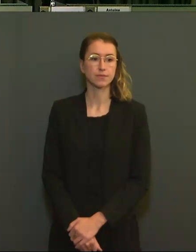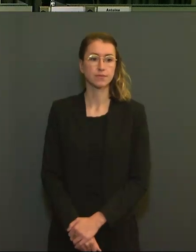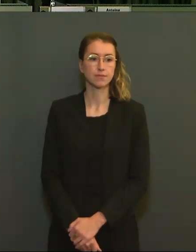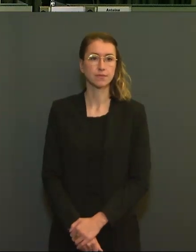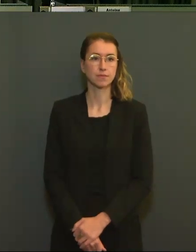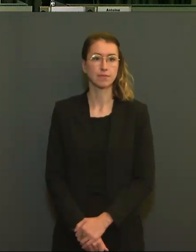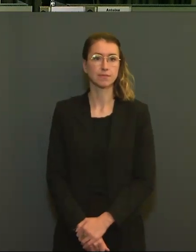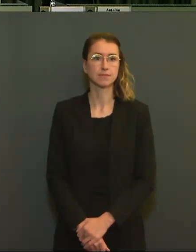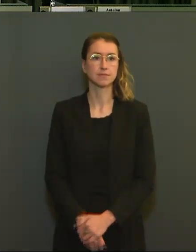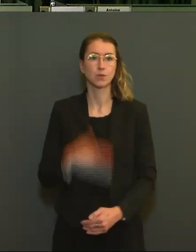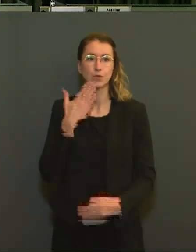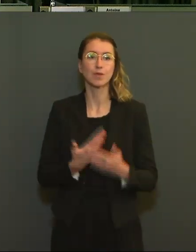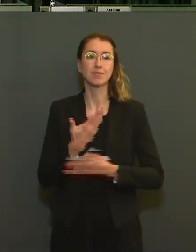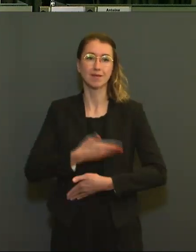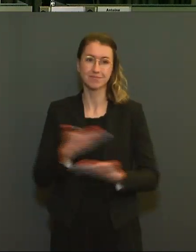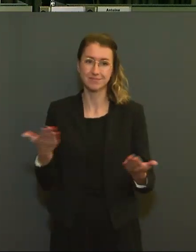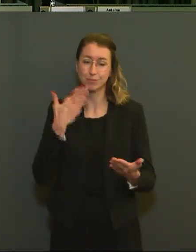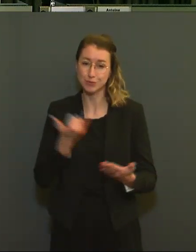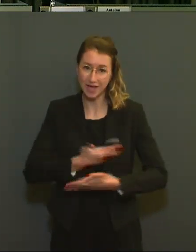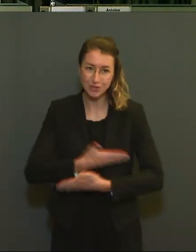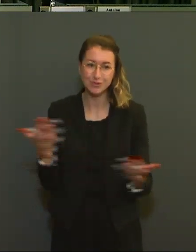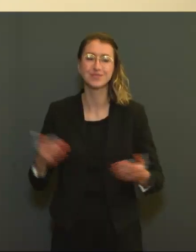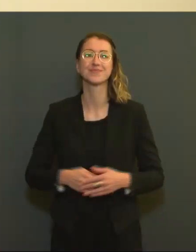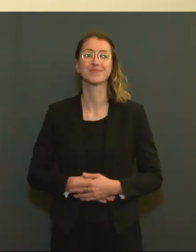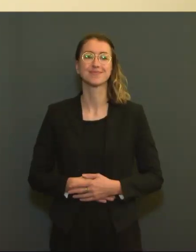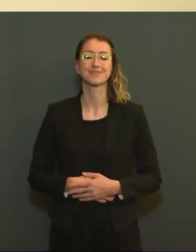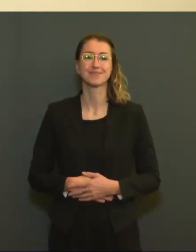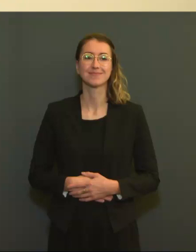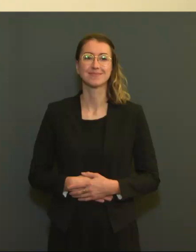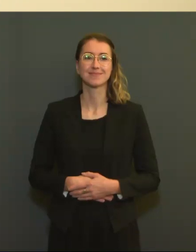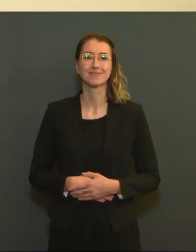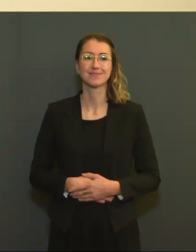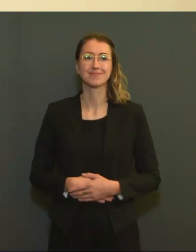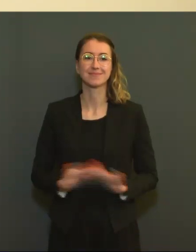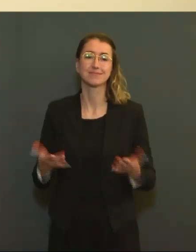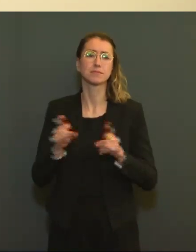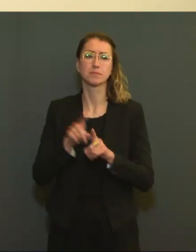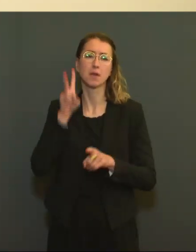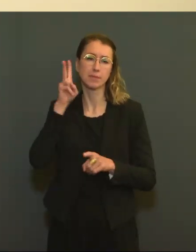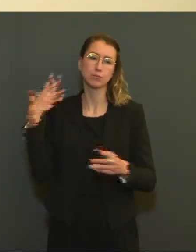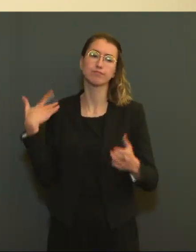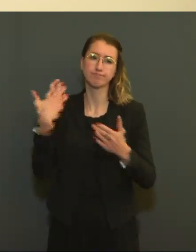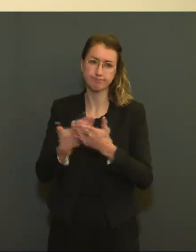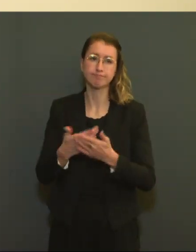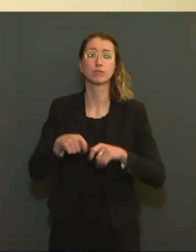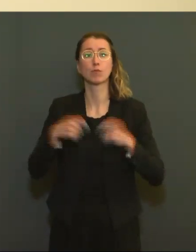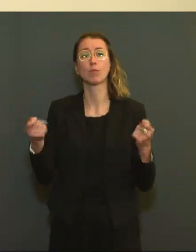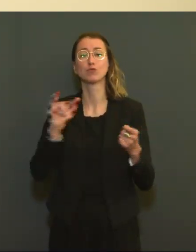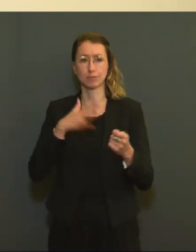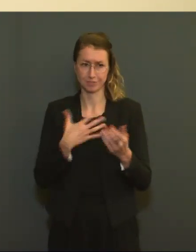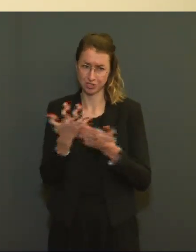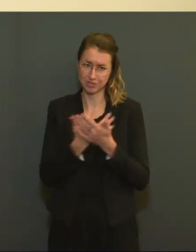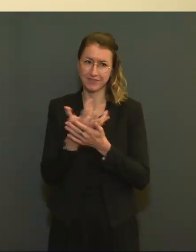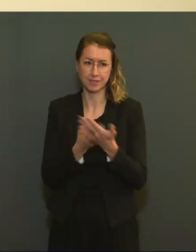Goedendag iedereen, bonjour à toutes, bonjour à tous. Nous allons commencer comme d'habitude par les chiffres épidémiologiques